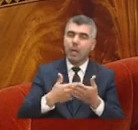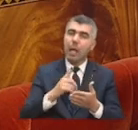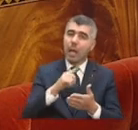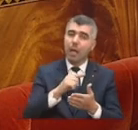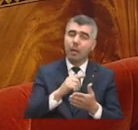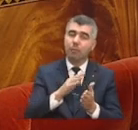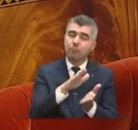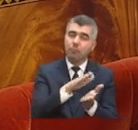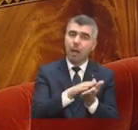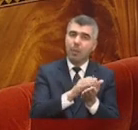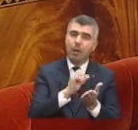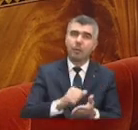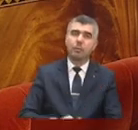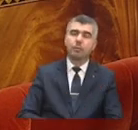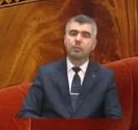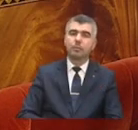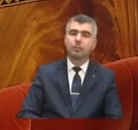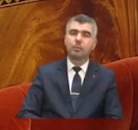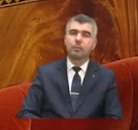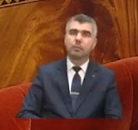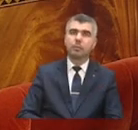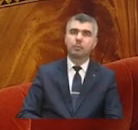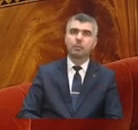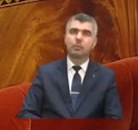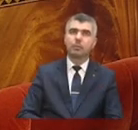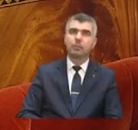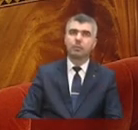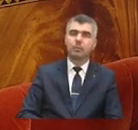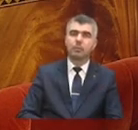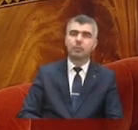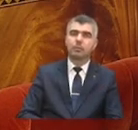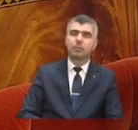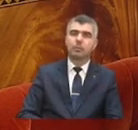الرسائل نعطيك السيبوانو.